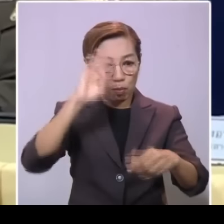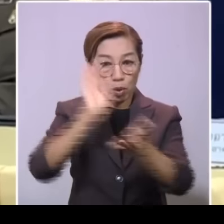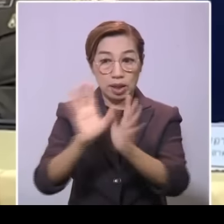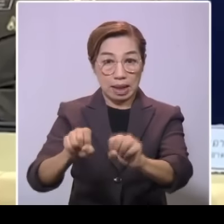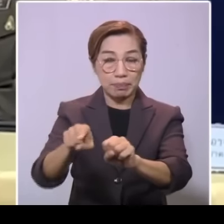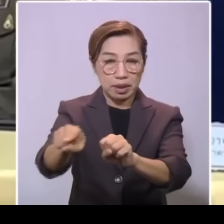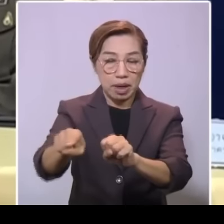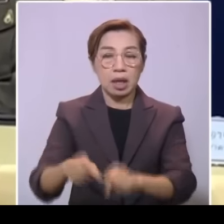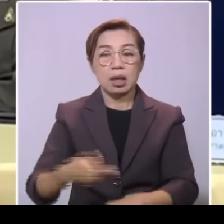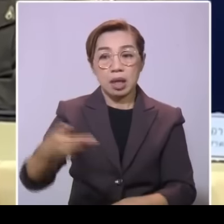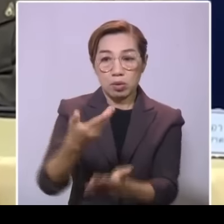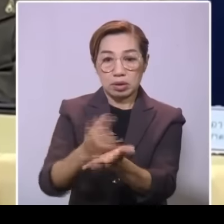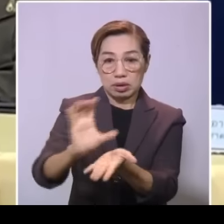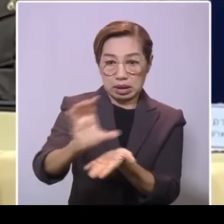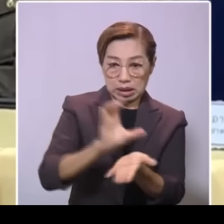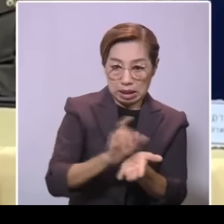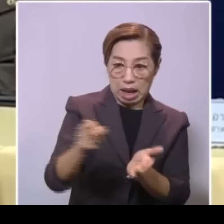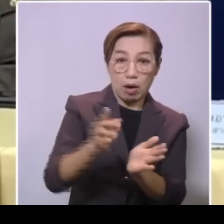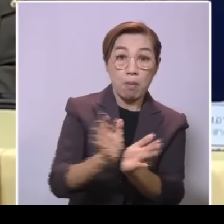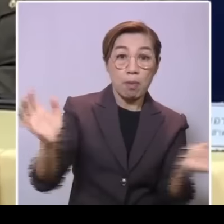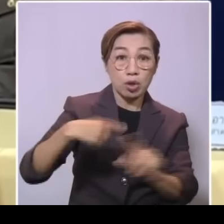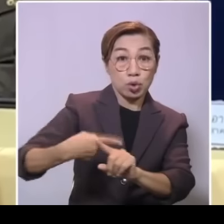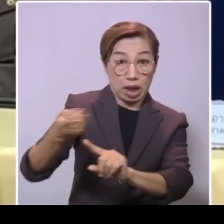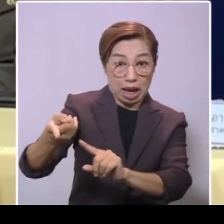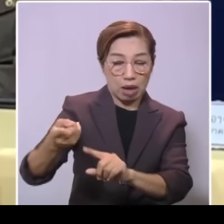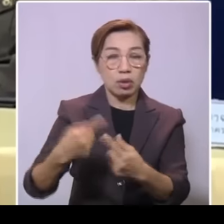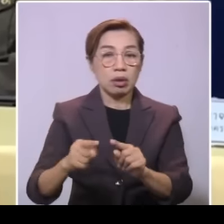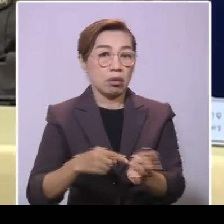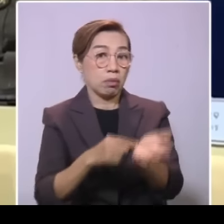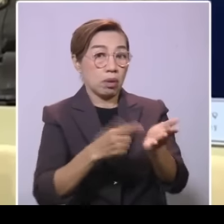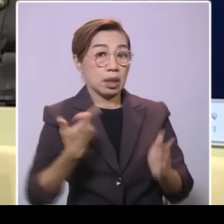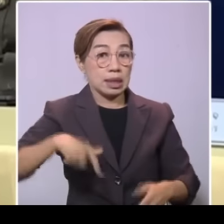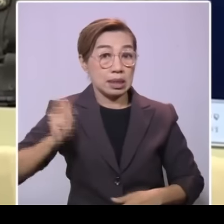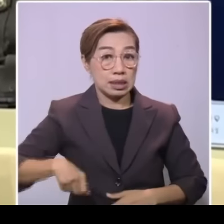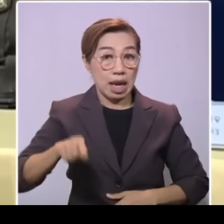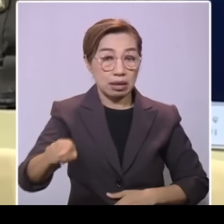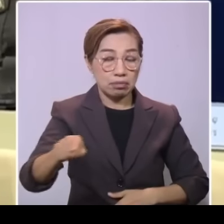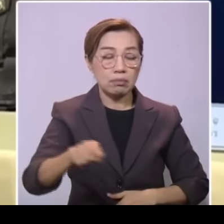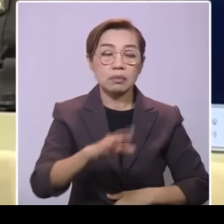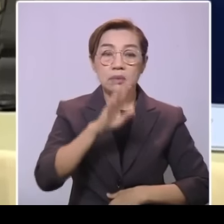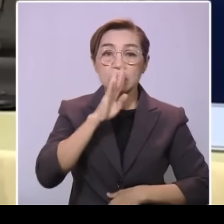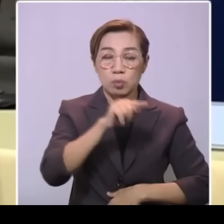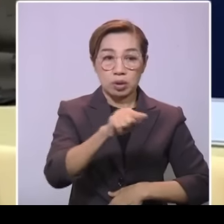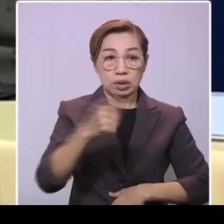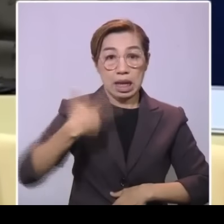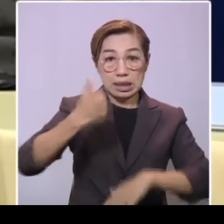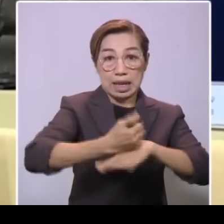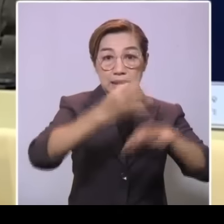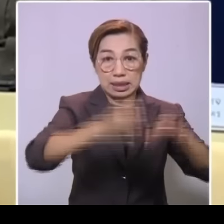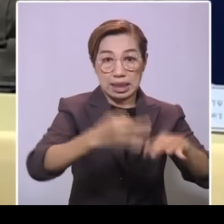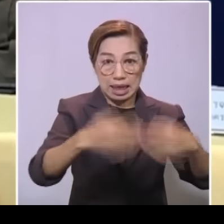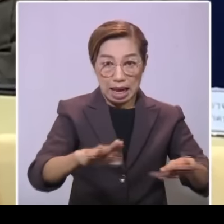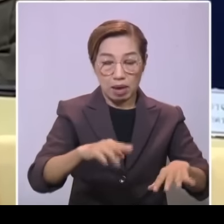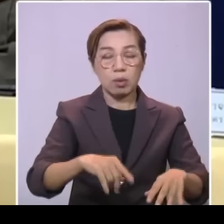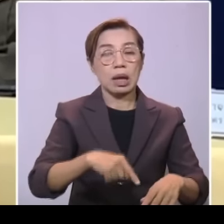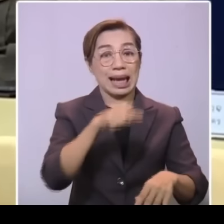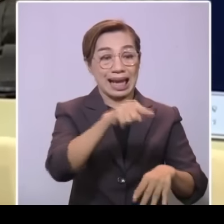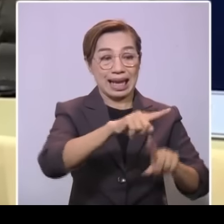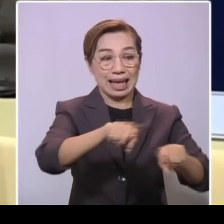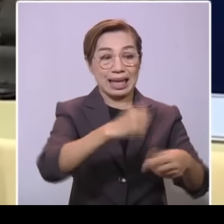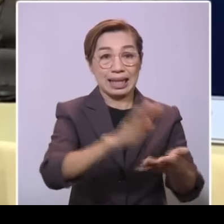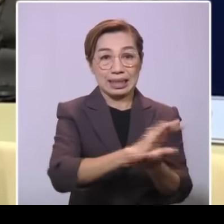แต่คดีความเมื่อสุดสิ้นสุดแล้วศาลพิพากษาแล้วนะครับก็ต้องส่งกลับที่ตม.ตม.ตรงนั้นแห